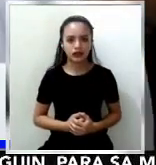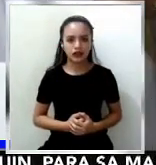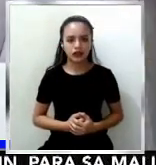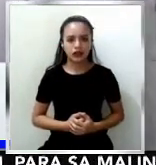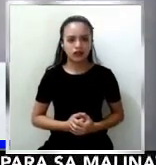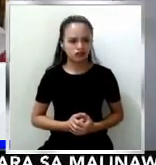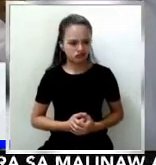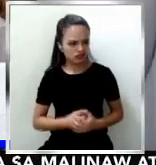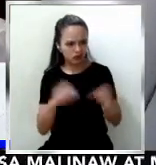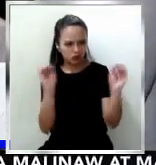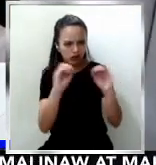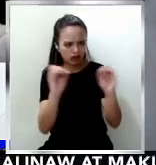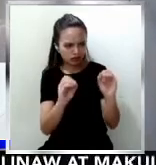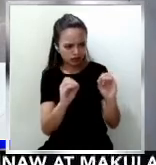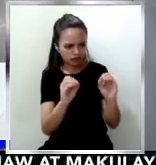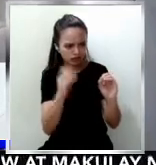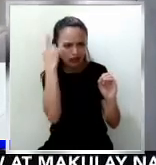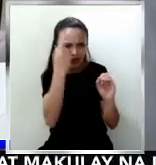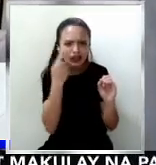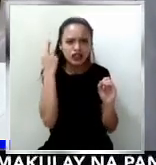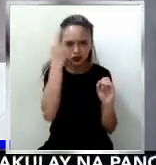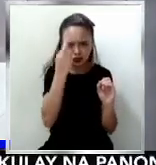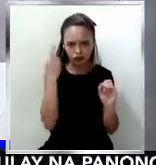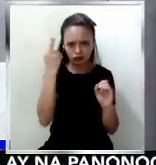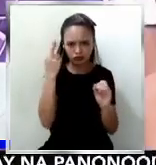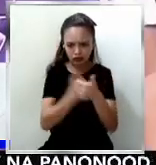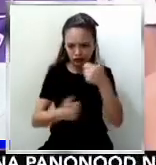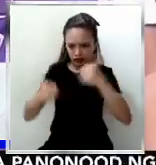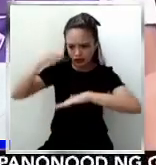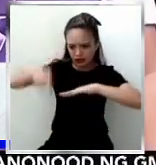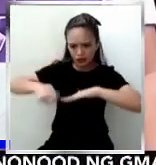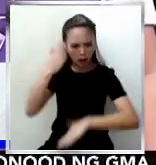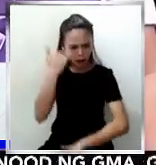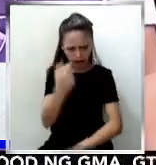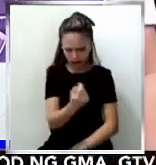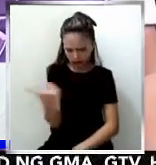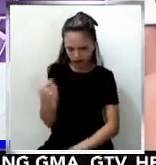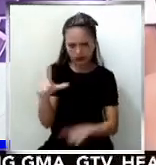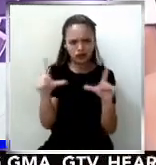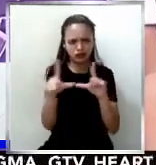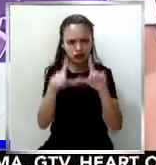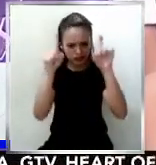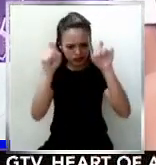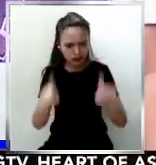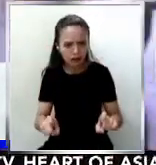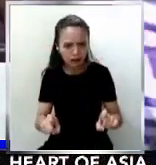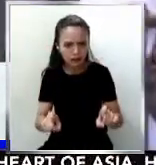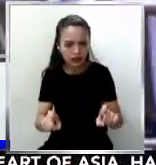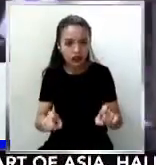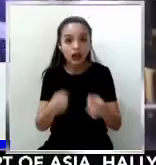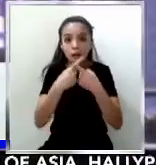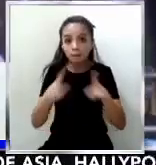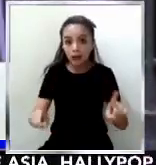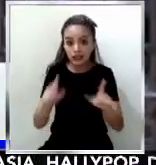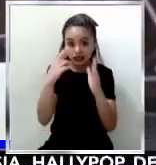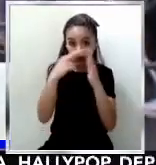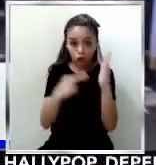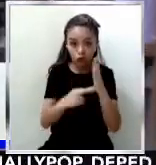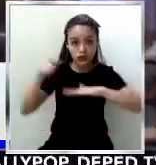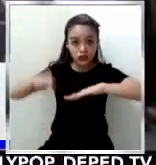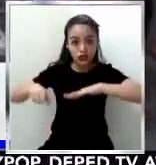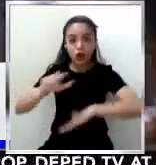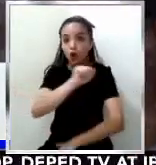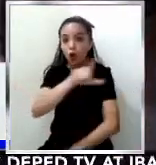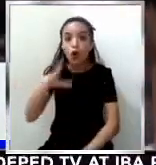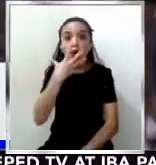Chief Justice ng Korte Suprema para alisin ang bar exams. Maliban sa nakasaad daw sa rules of court na lahat ng gusto maging abogado